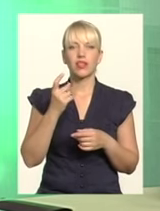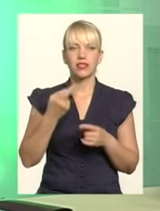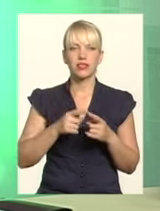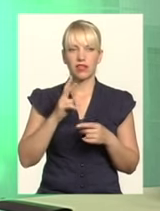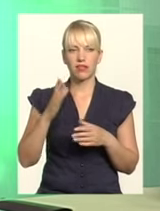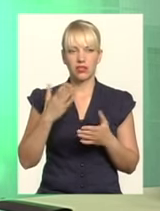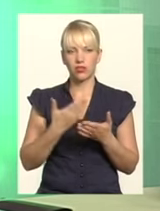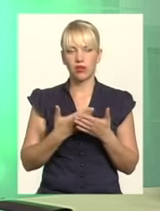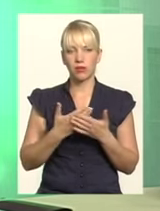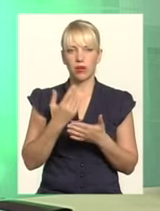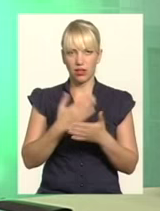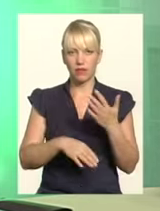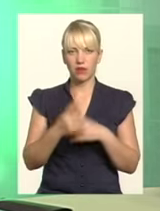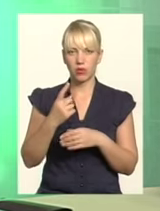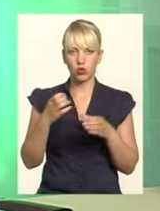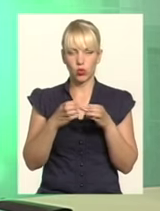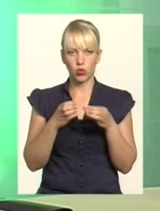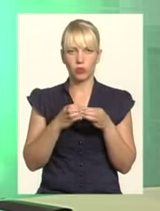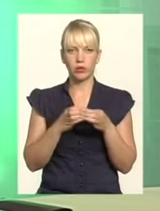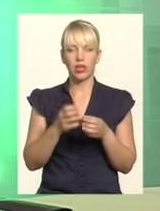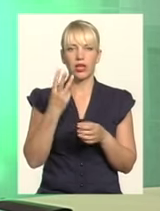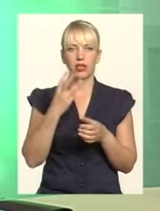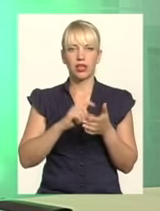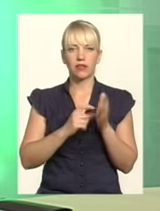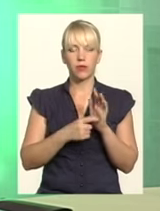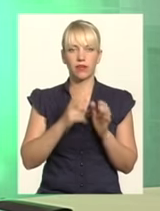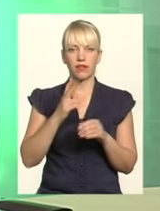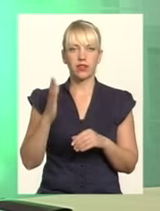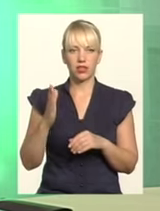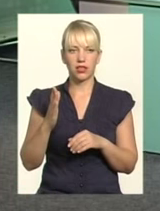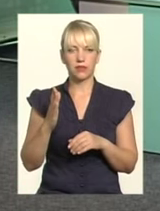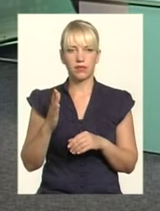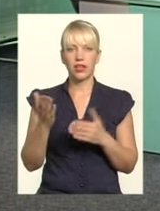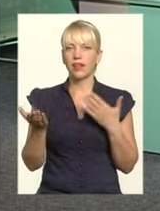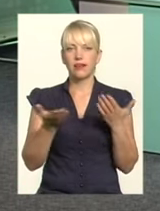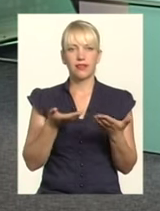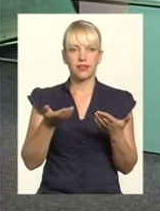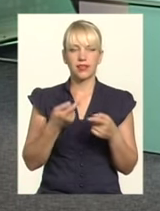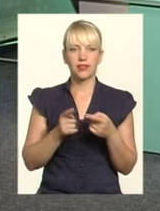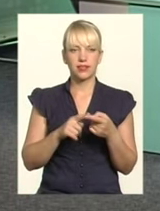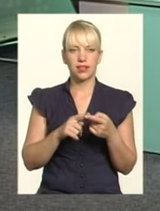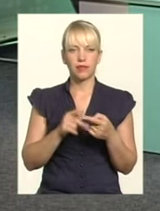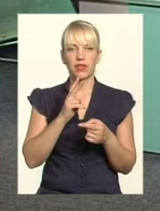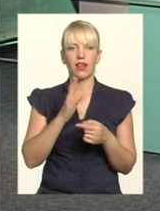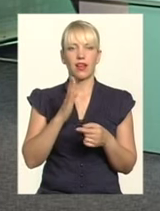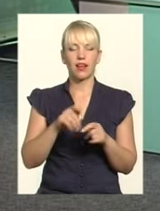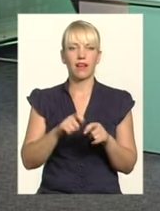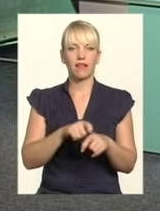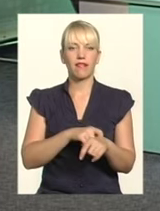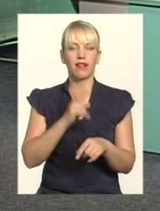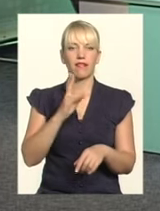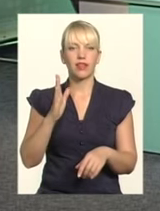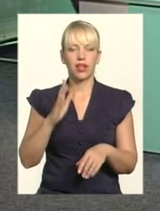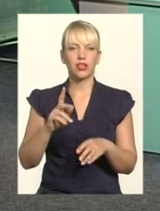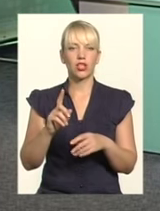взяти, ну, інвалід першої групи, трьохкімнатна квартира, який це... ну, по-перше, квадратура. Бо сьогодні, наприклад, норма,